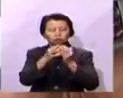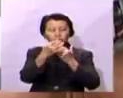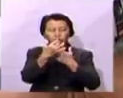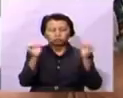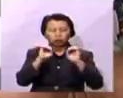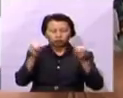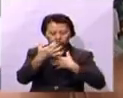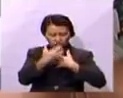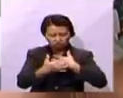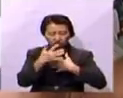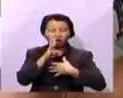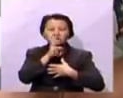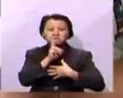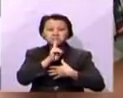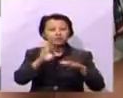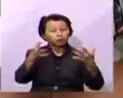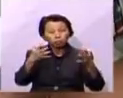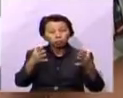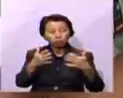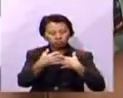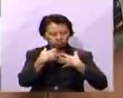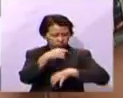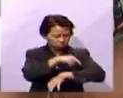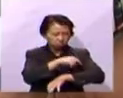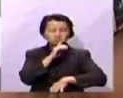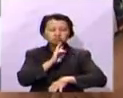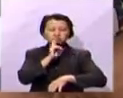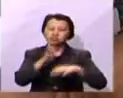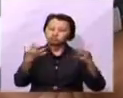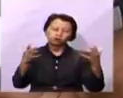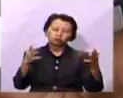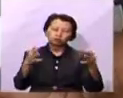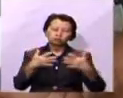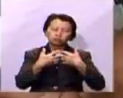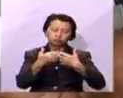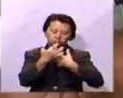merah. And then saya sebagai